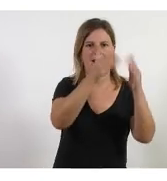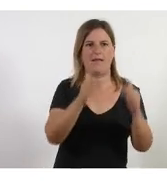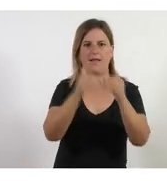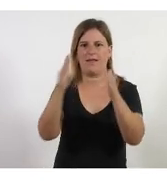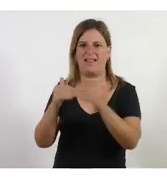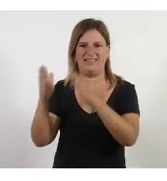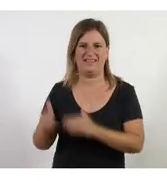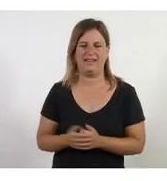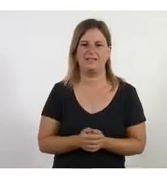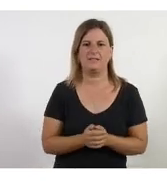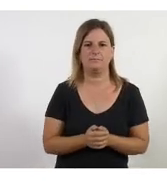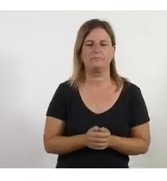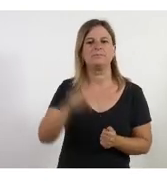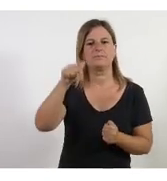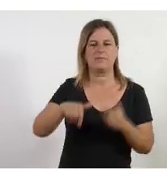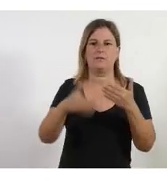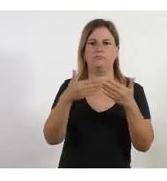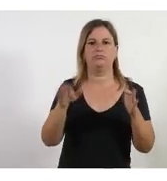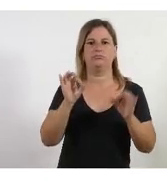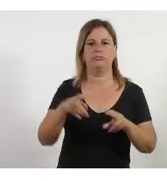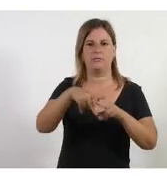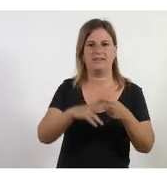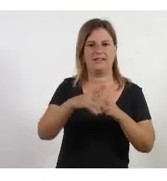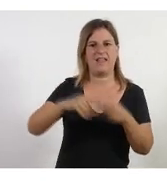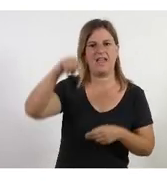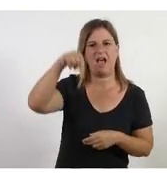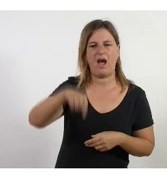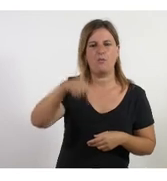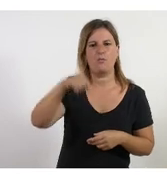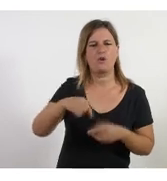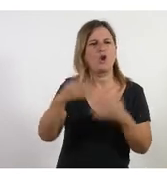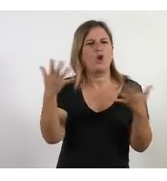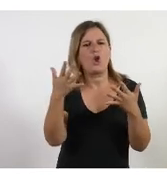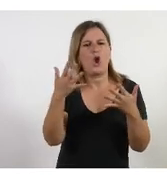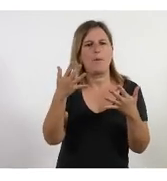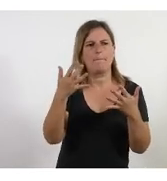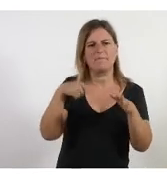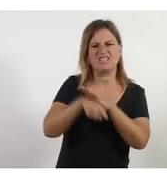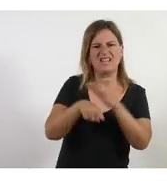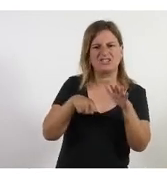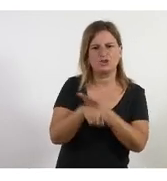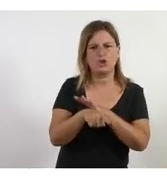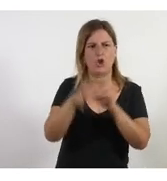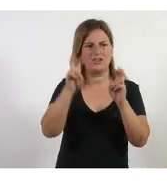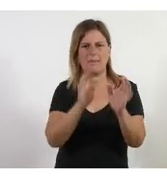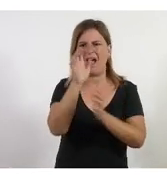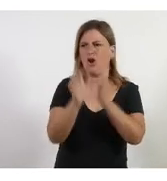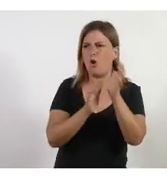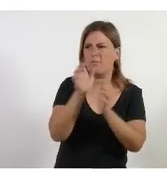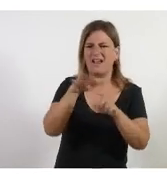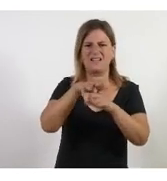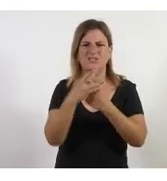Mercè, podem començar amb el taller d'avui i aprendre com gestionem aquesta complexitat i les pors que podem estar